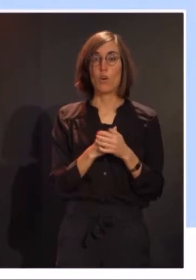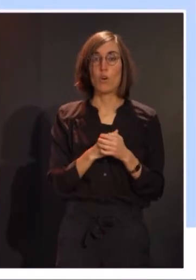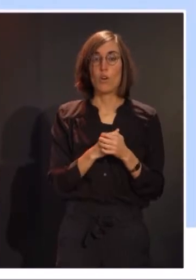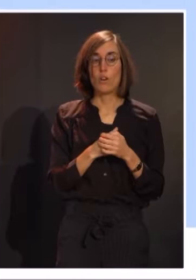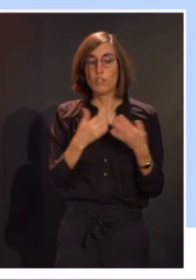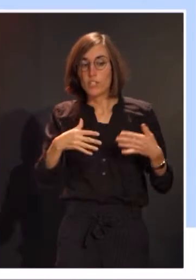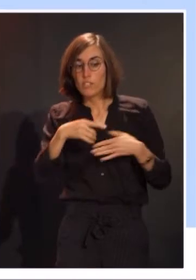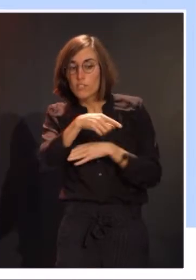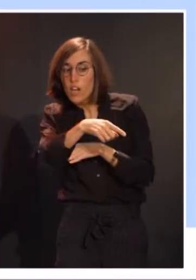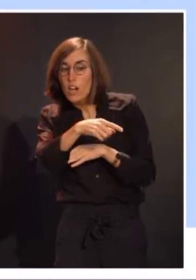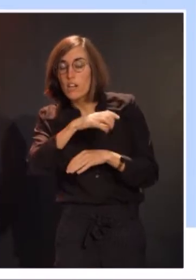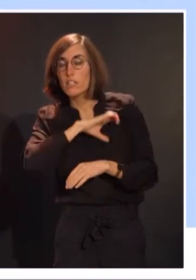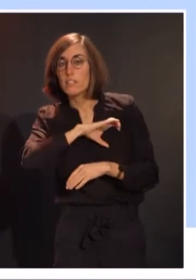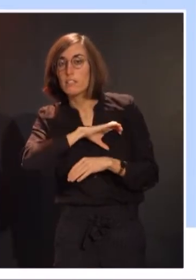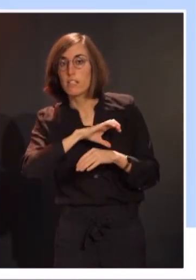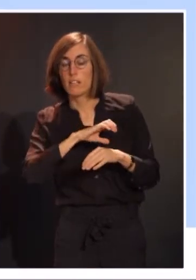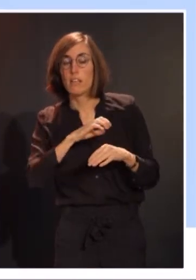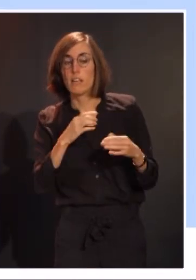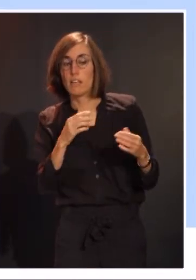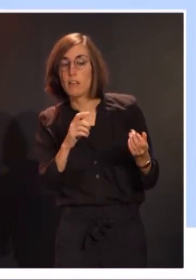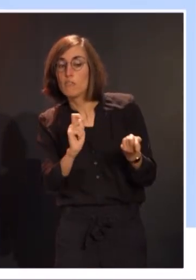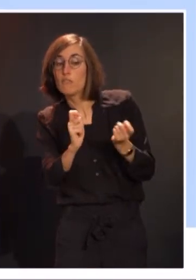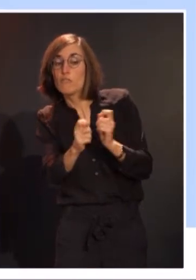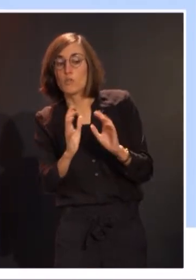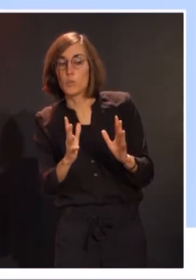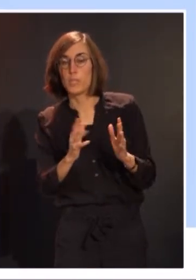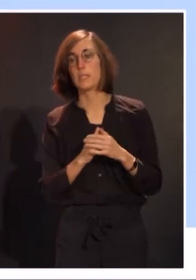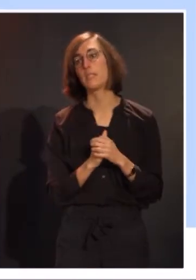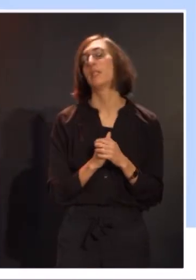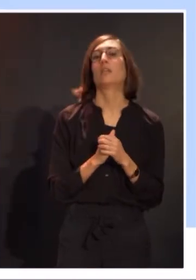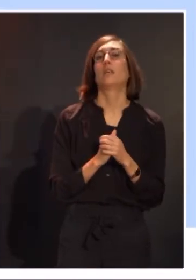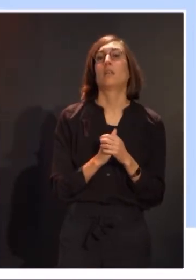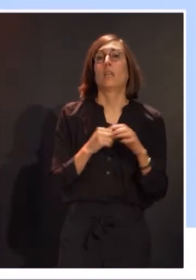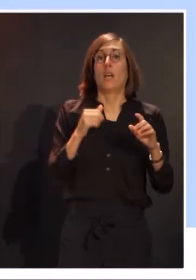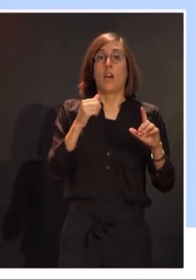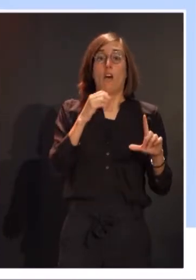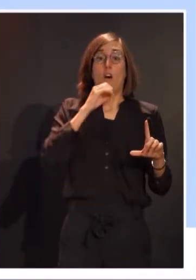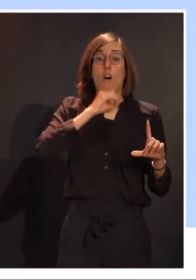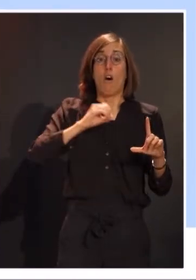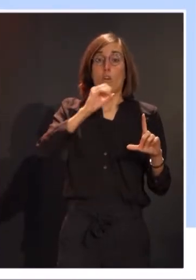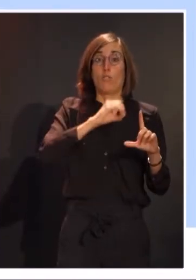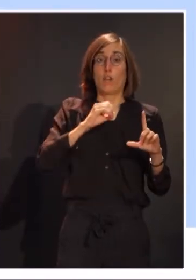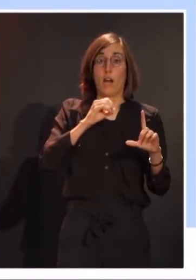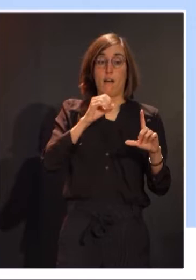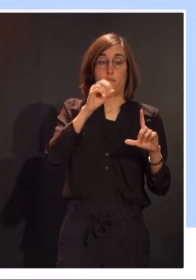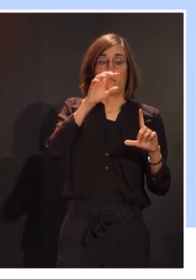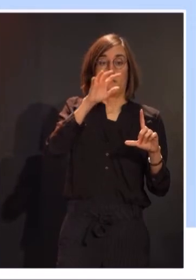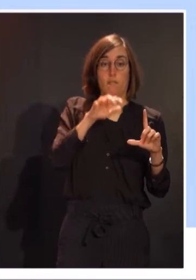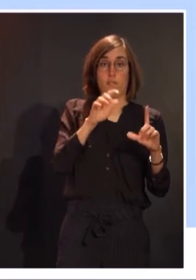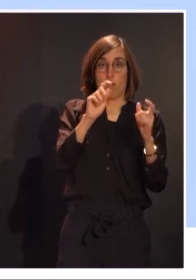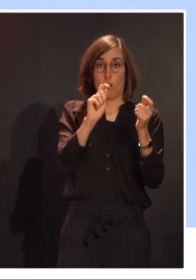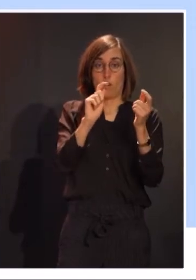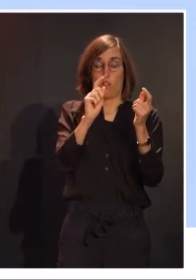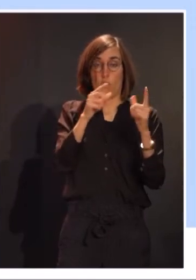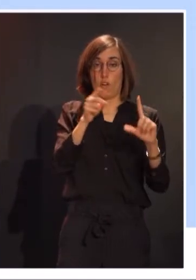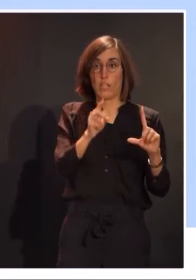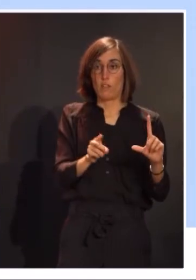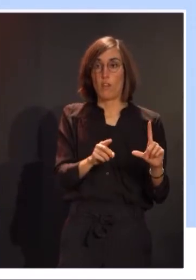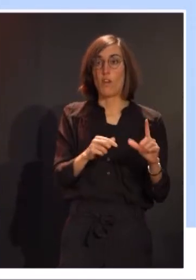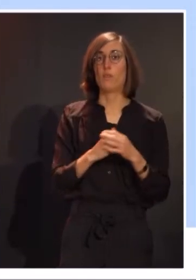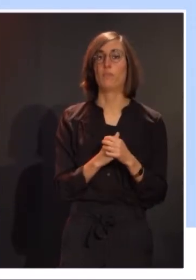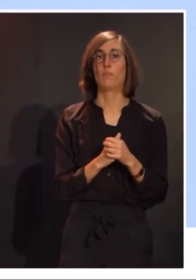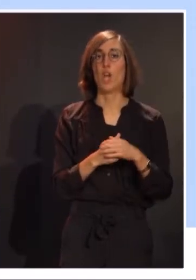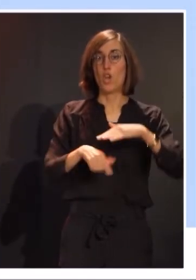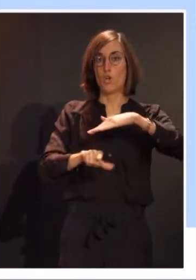si on passe sur un autre prédicteur, un correcteur d'orthographe, un logiciel de traitement de texte et d'organisation des documents, donc